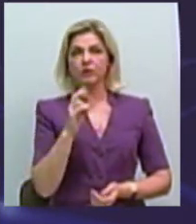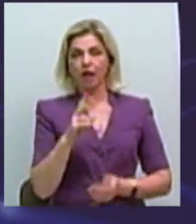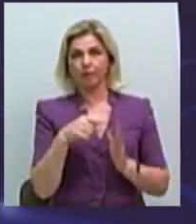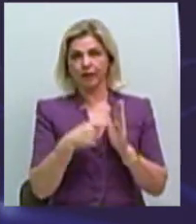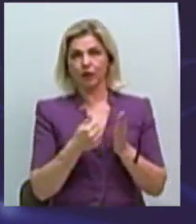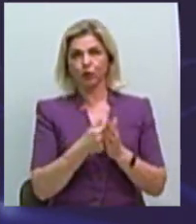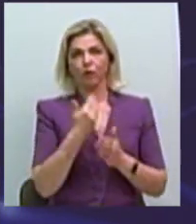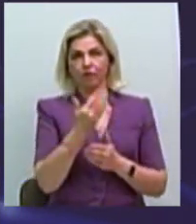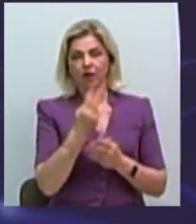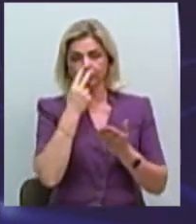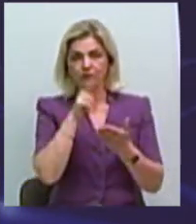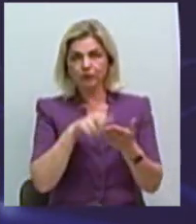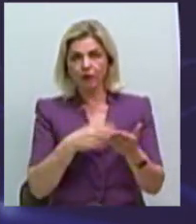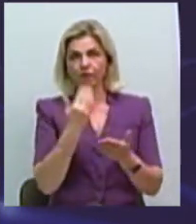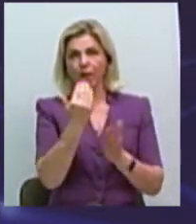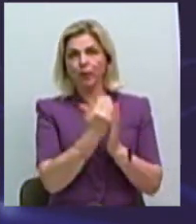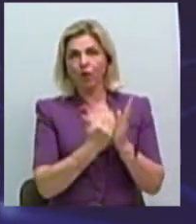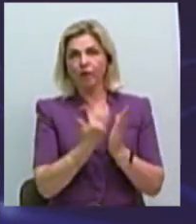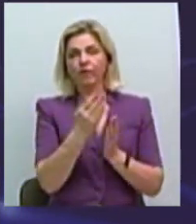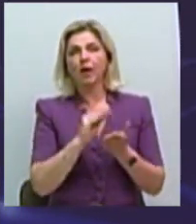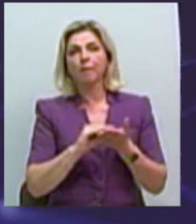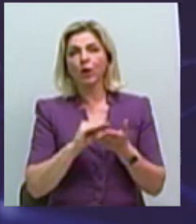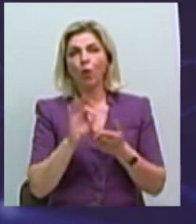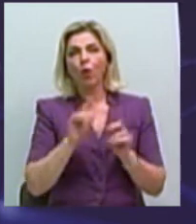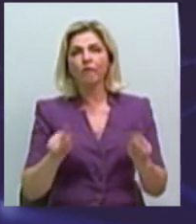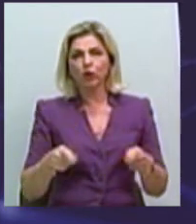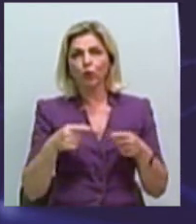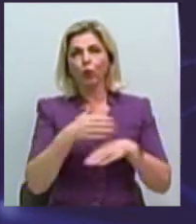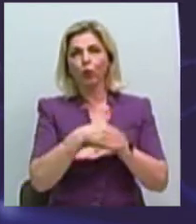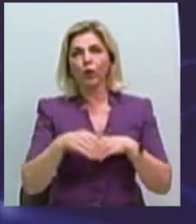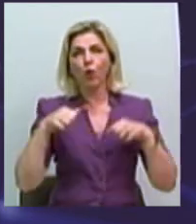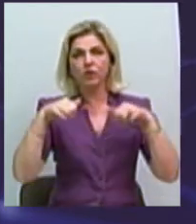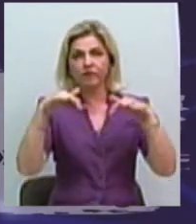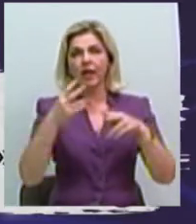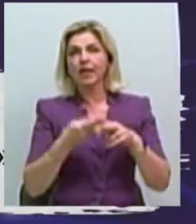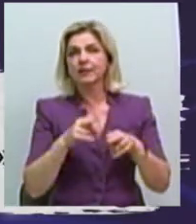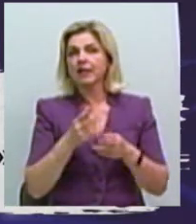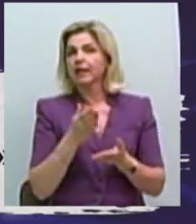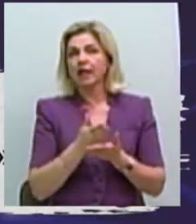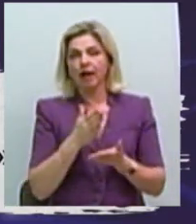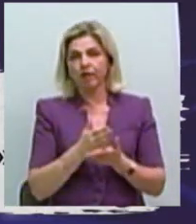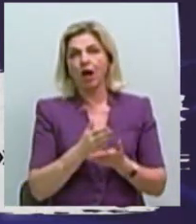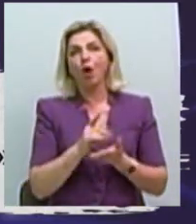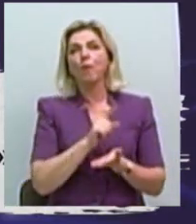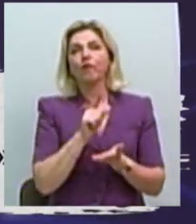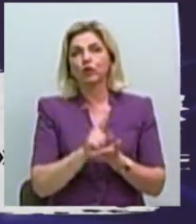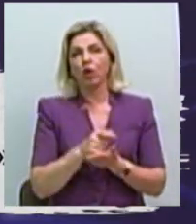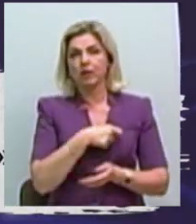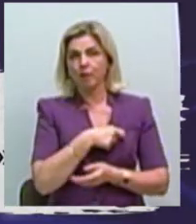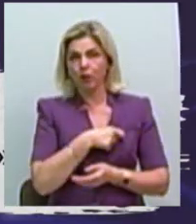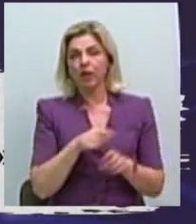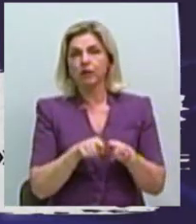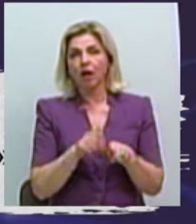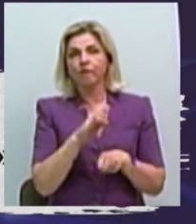вас. Аналізуючи вашу програму, ви пишете про відновлення вуличного освітлення, але це не є повноваженнями народного депутата. Також ви говорите